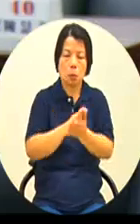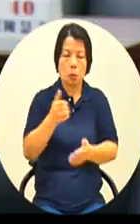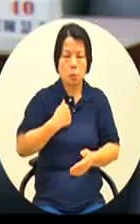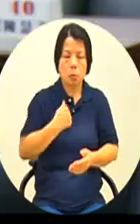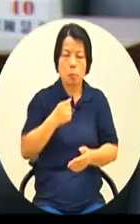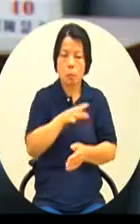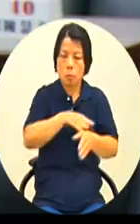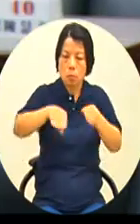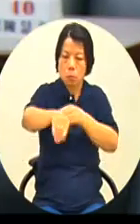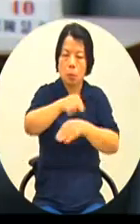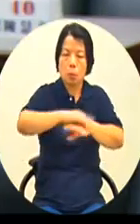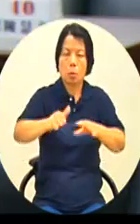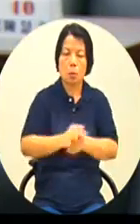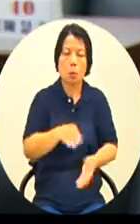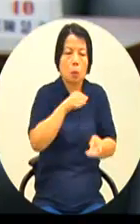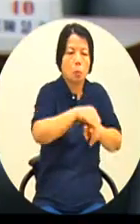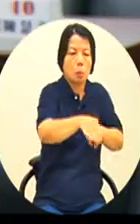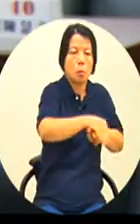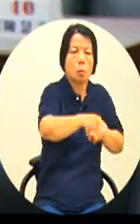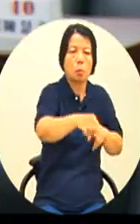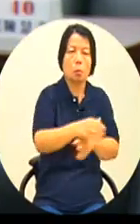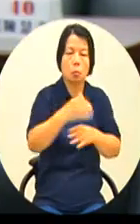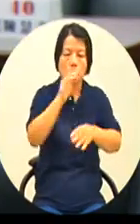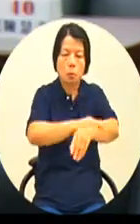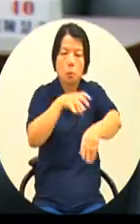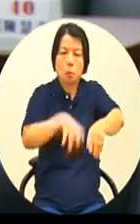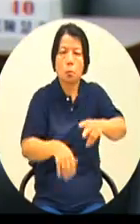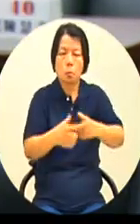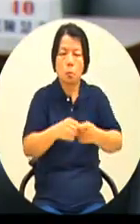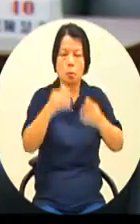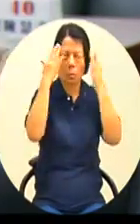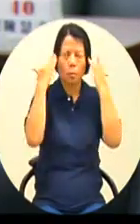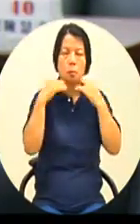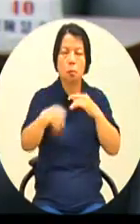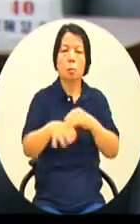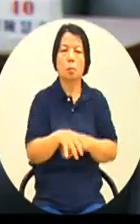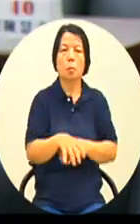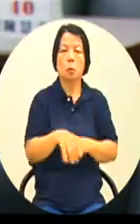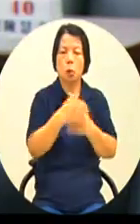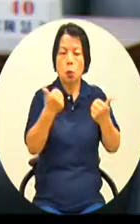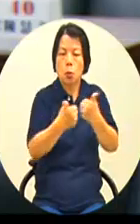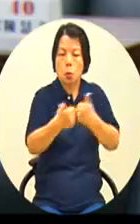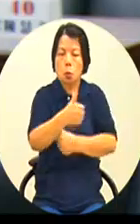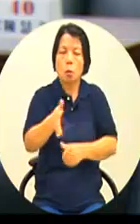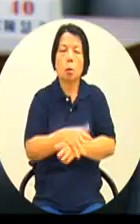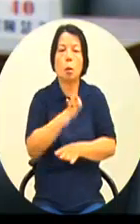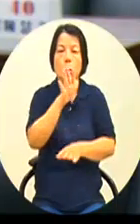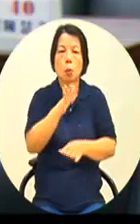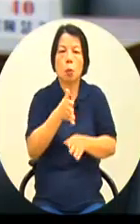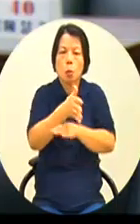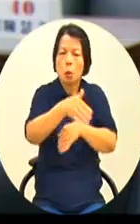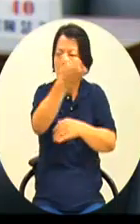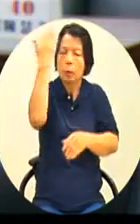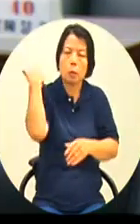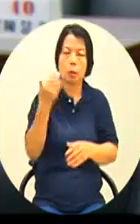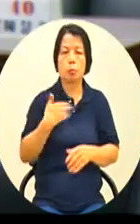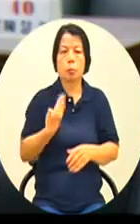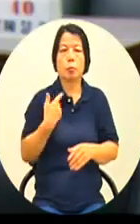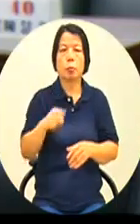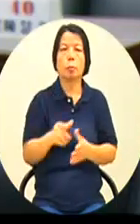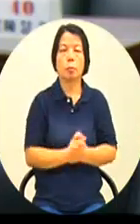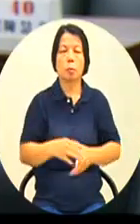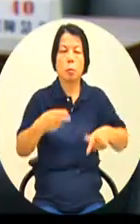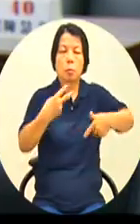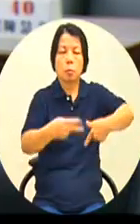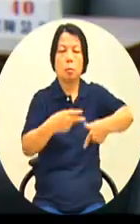高铁，啊要伫怎样，要伫南麻坑，我想怎样南麻坑议员无人去接受啊嘛，因确实毋知影。诶，较早林务